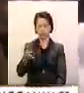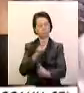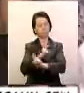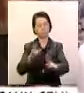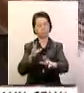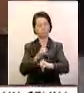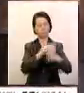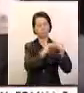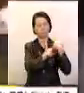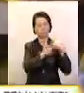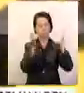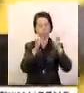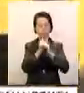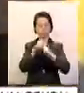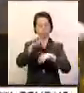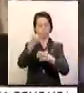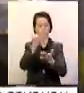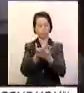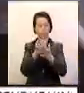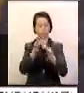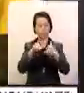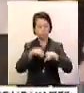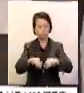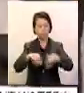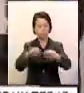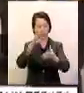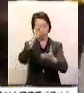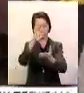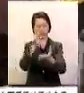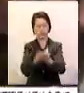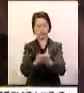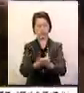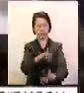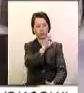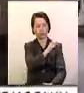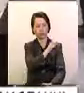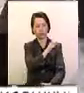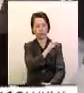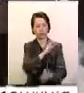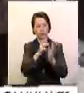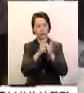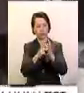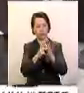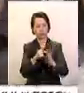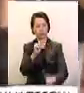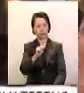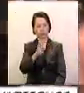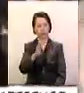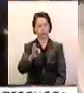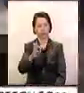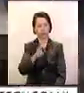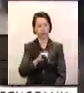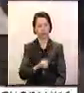untuk menggalas tanggungjawab negara dengan lebih baik sekiranya terus diberi kepercayaan oleh jurulatih pada kempen Piala AFF